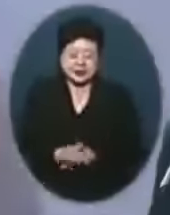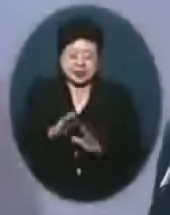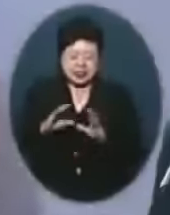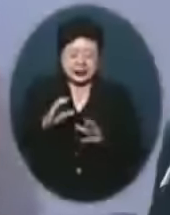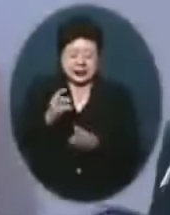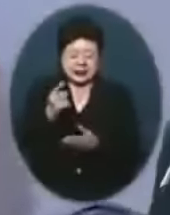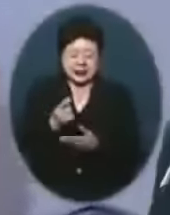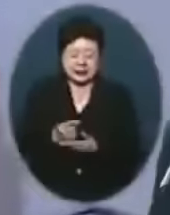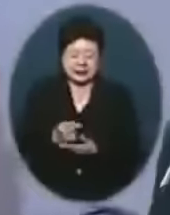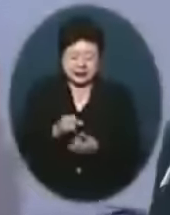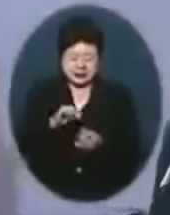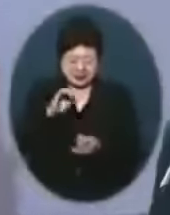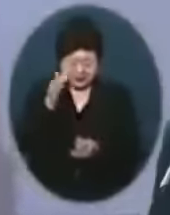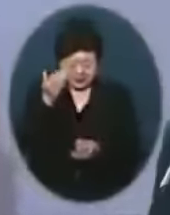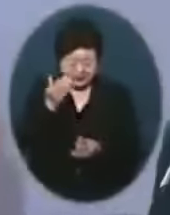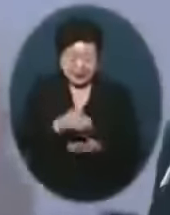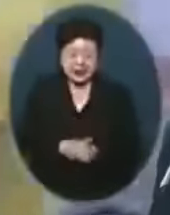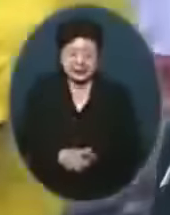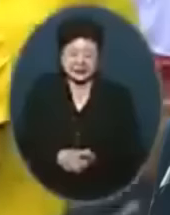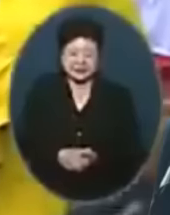천국인이 되었습니다.